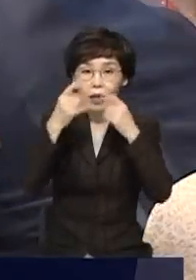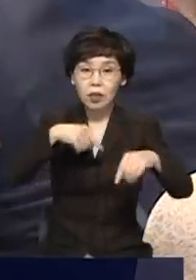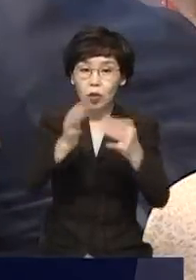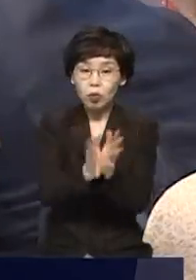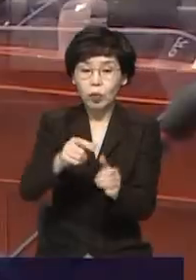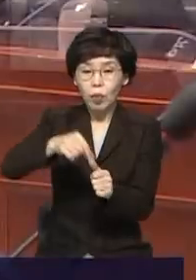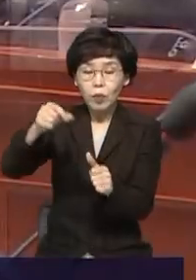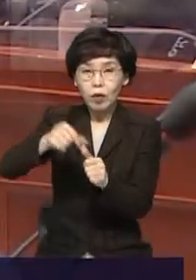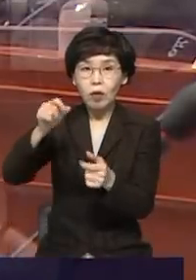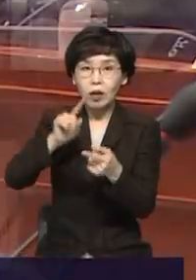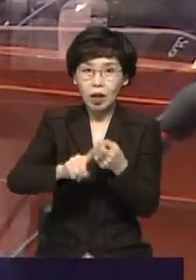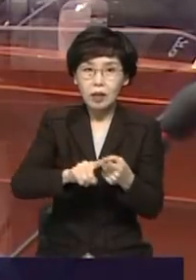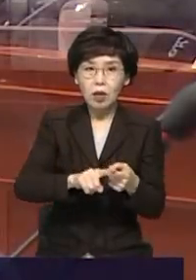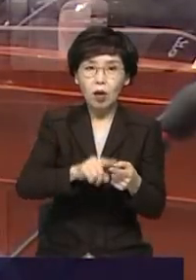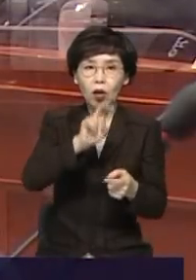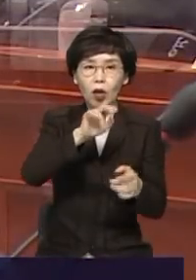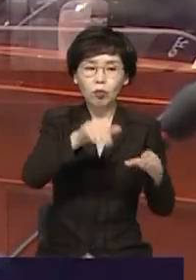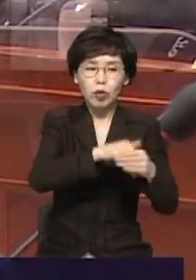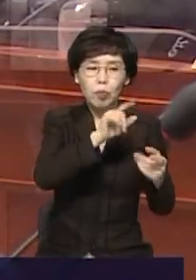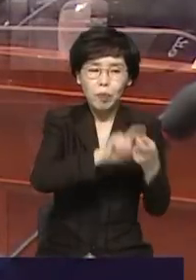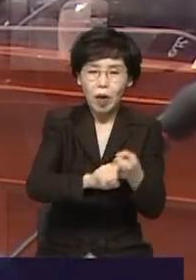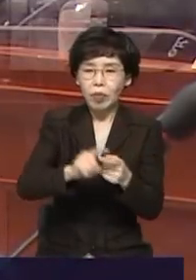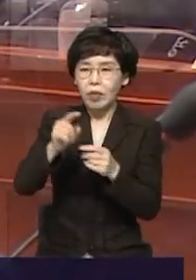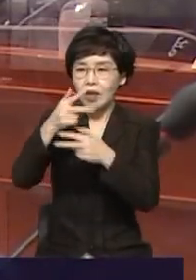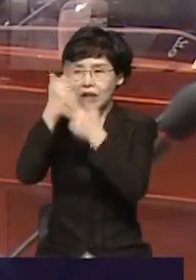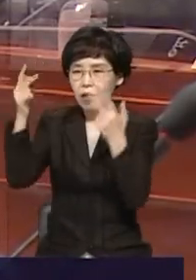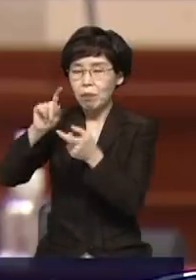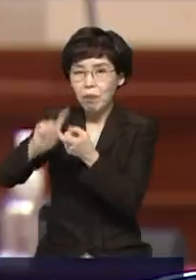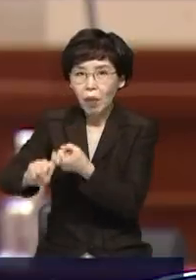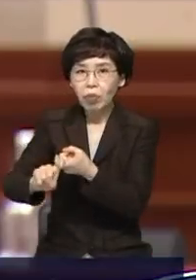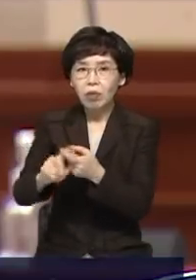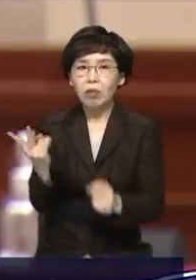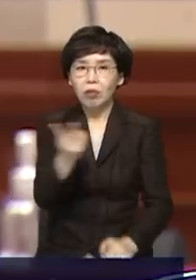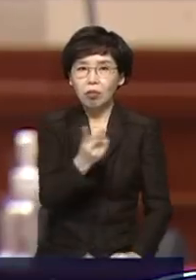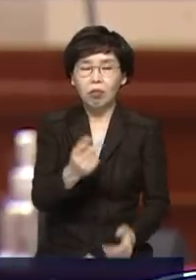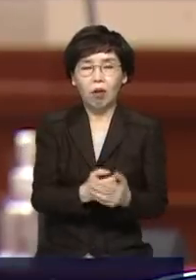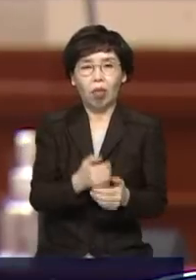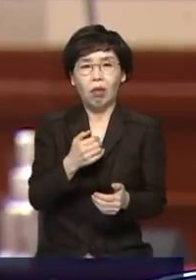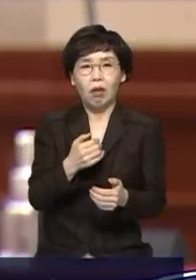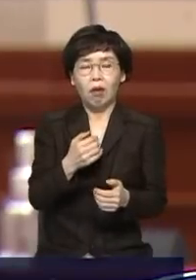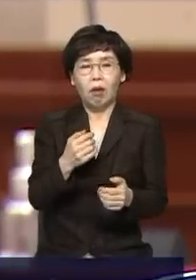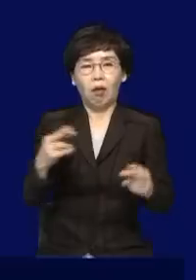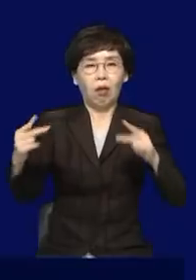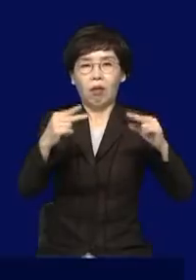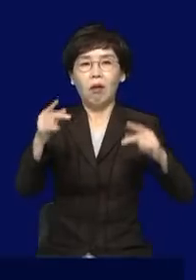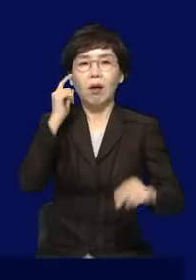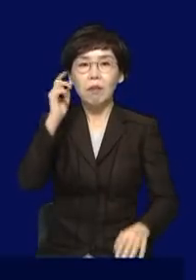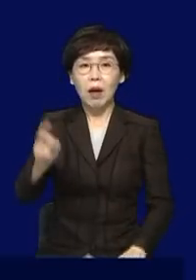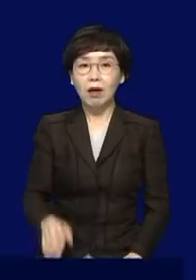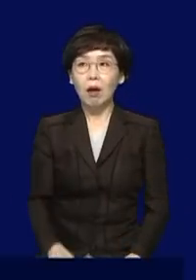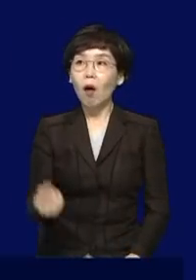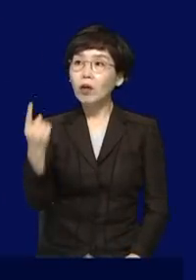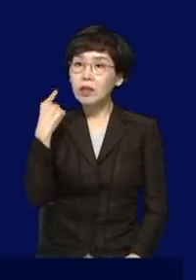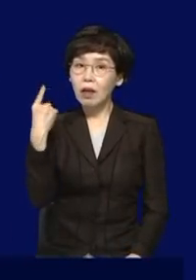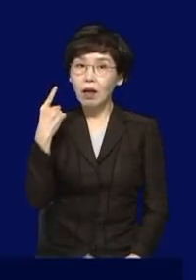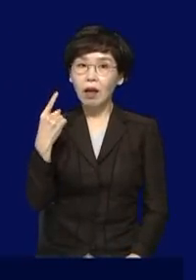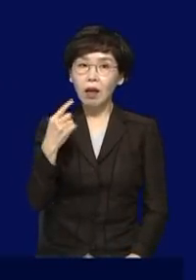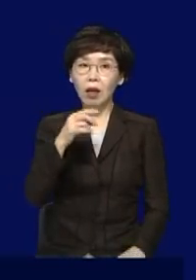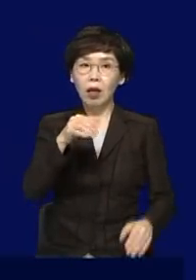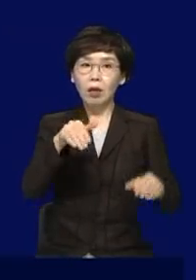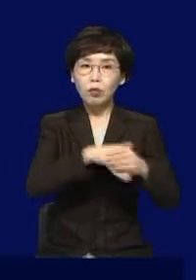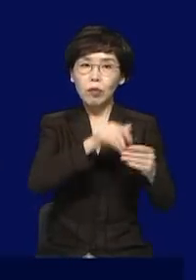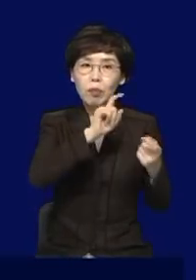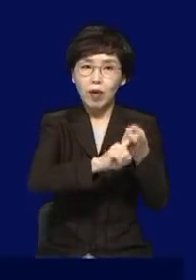놓고 친문계 의원들과 친 이재명계 의원들 사이에 신경전이 이어질 걸로 예상됩니다. 어제는 친문